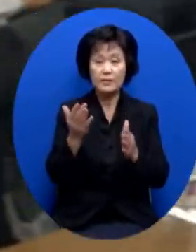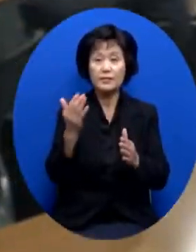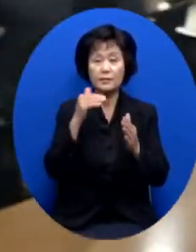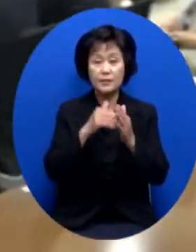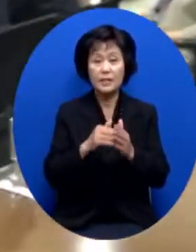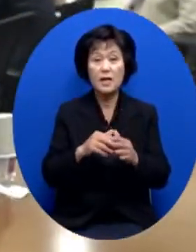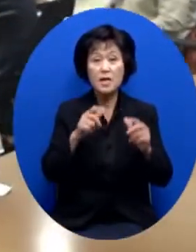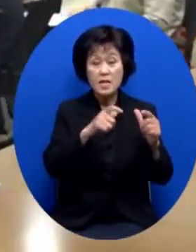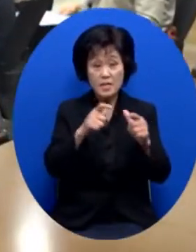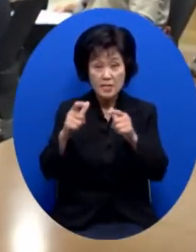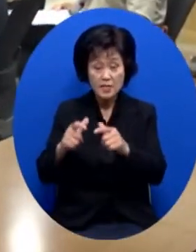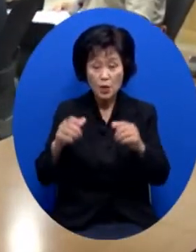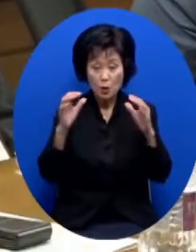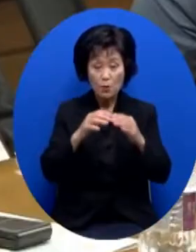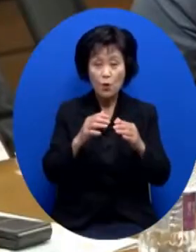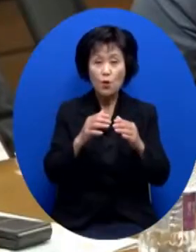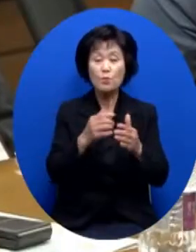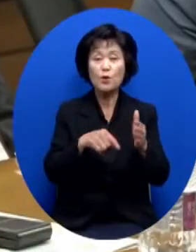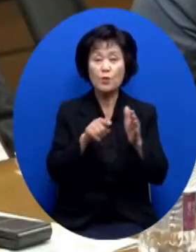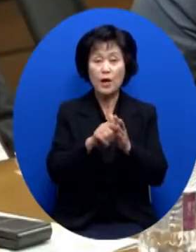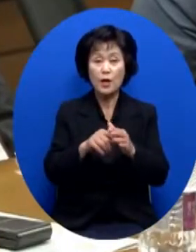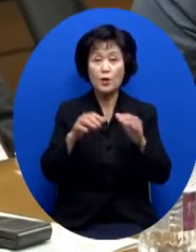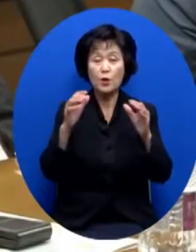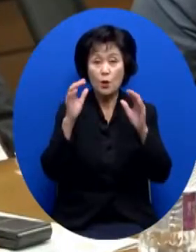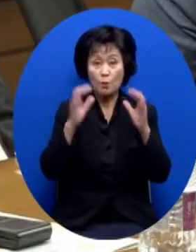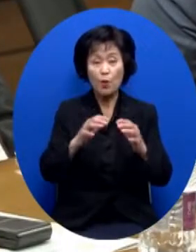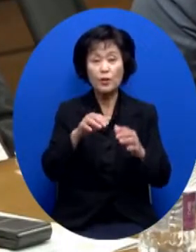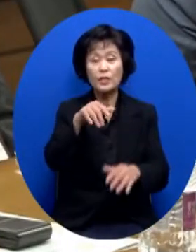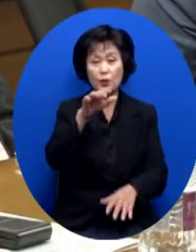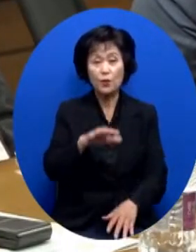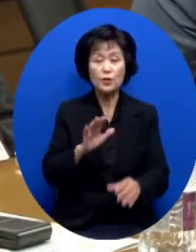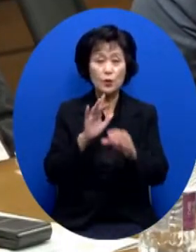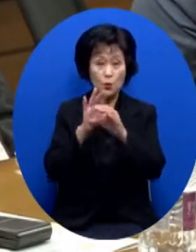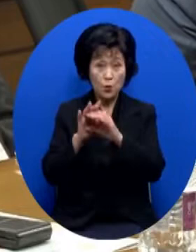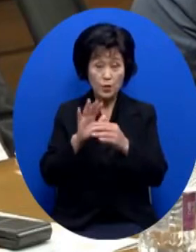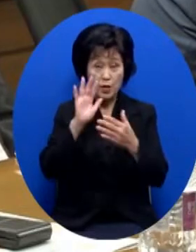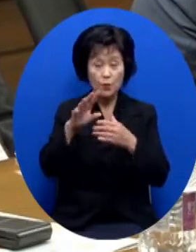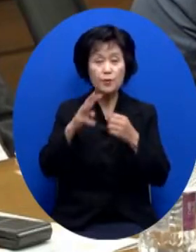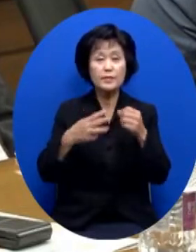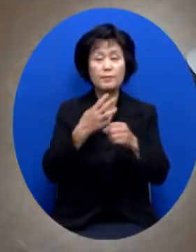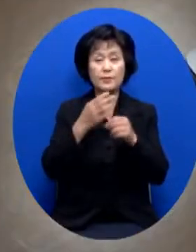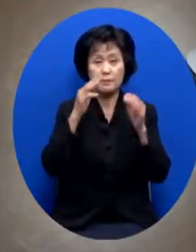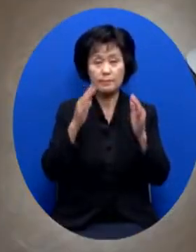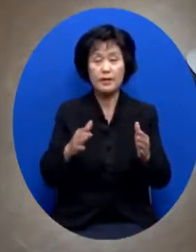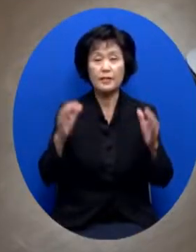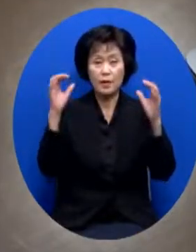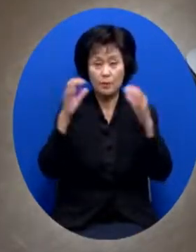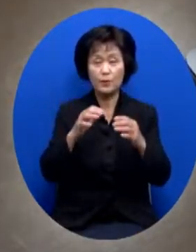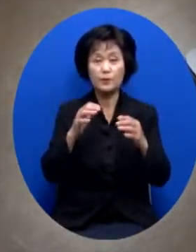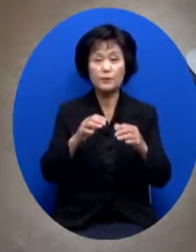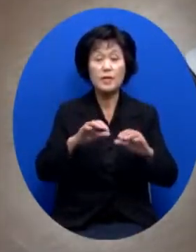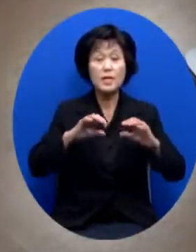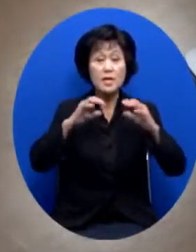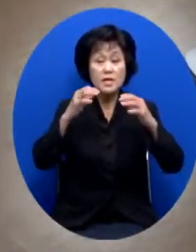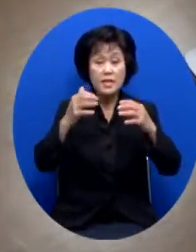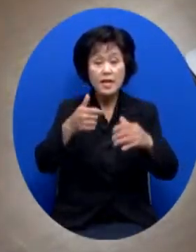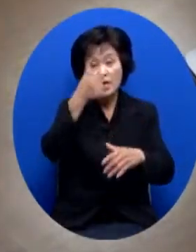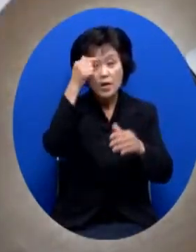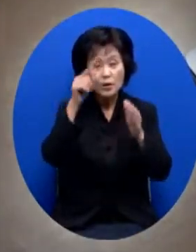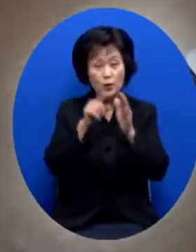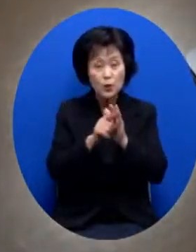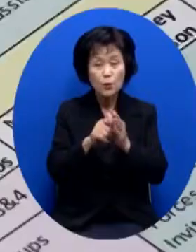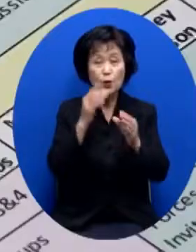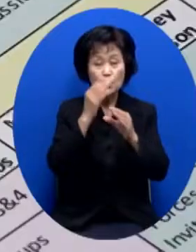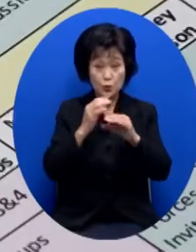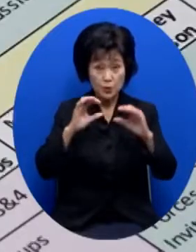모임으로 마련된 이번 대회는 코로나19로 3년 만에 열렸습니다. 특히 전 세계 기독교의 중심이 되는